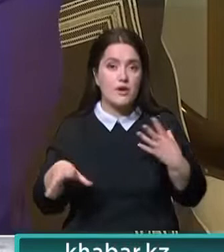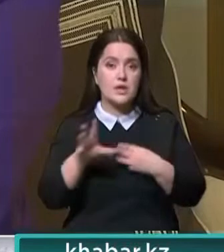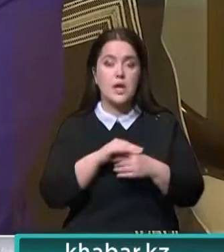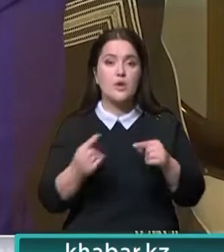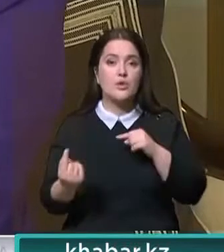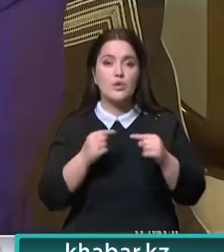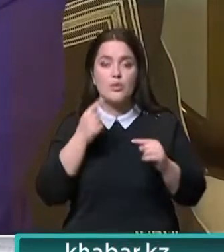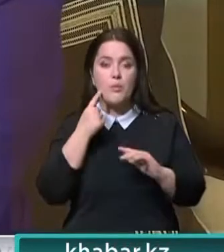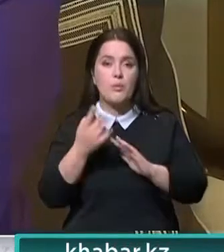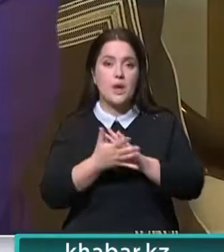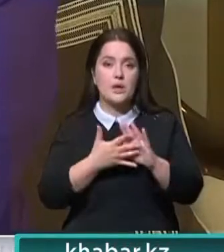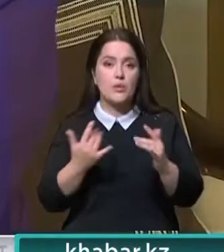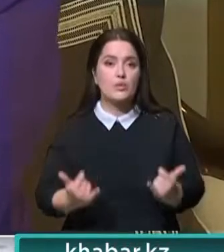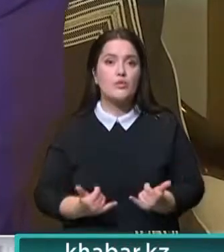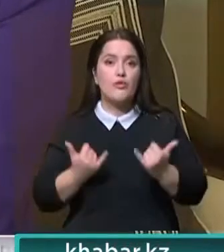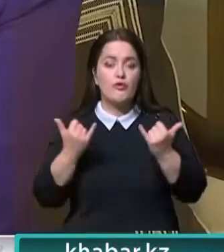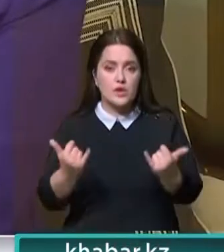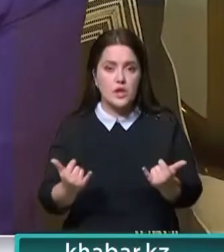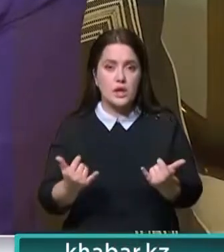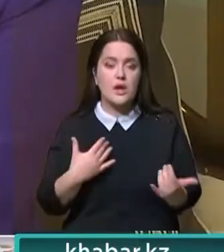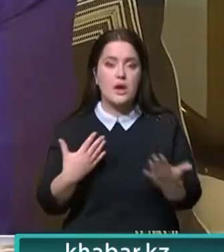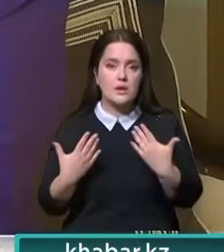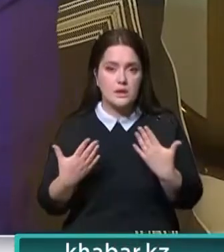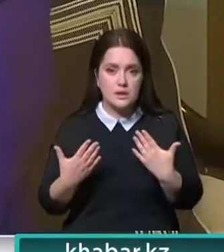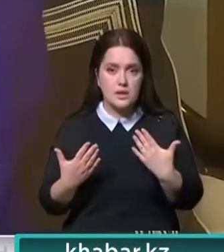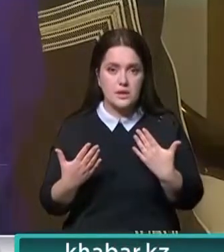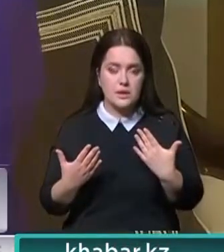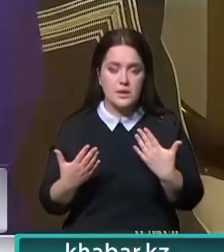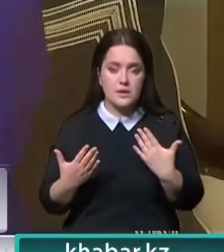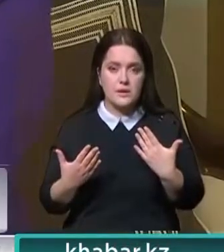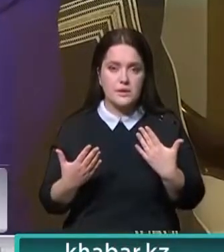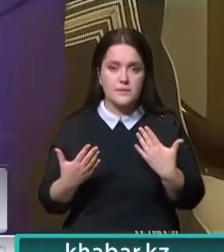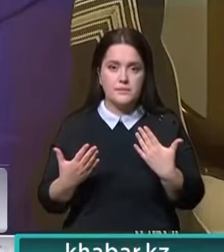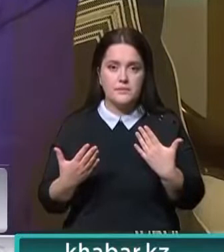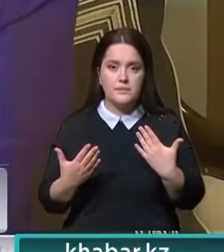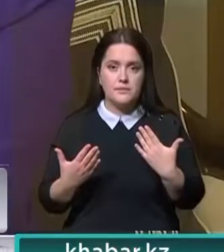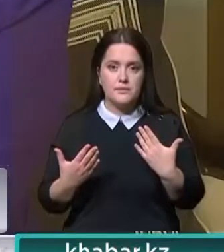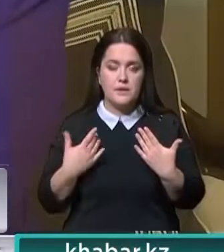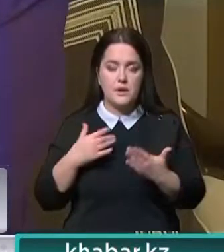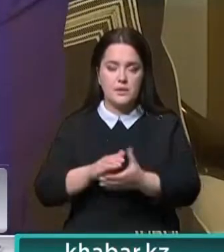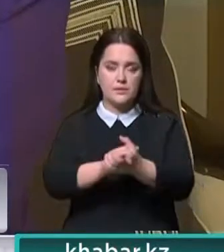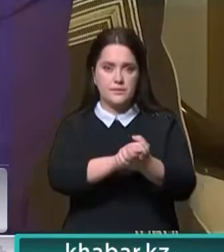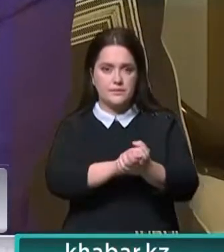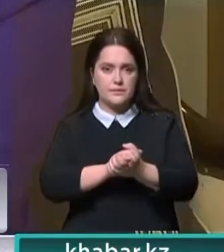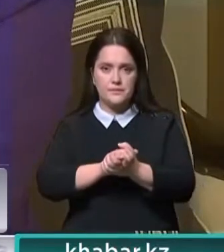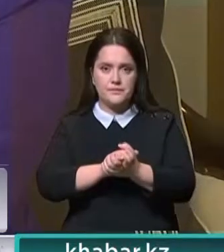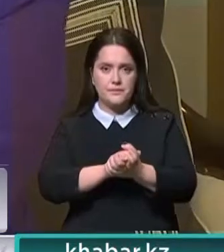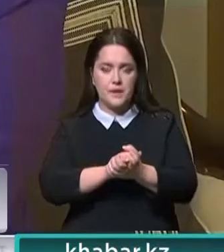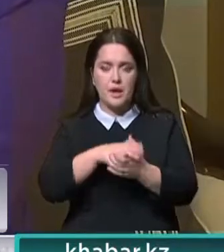друга понимали, с уважением относились. И это, конечно, единство в нашем обществе.